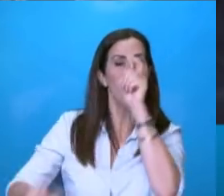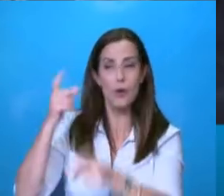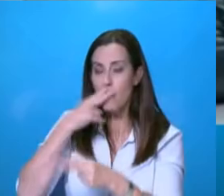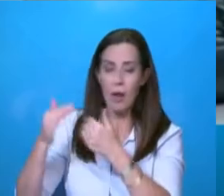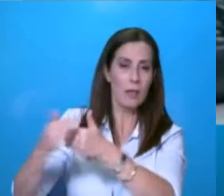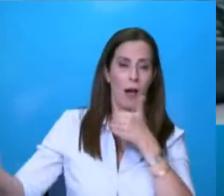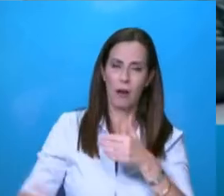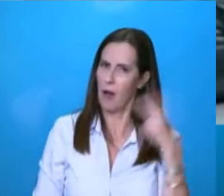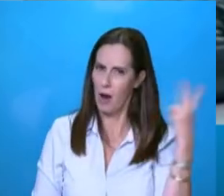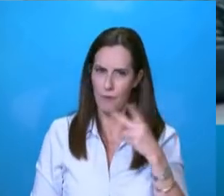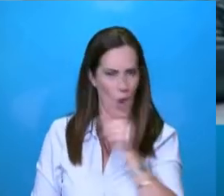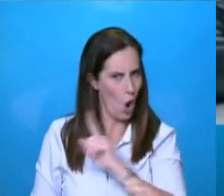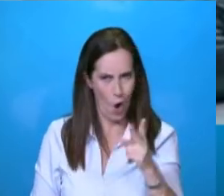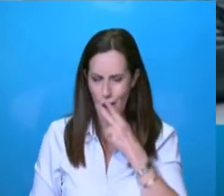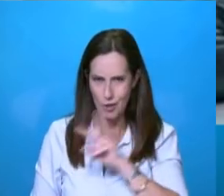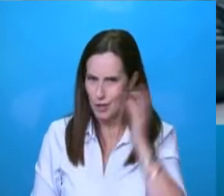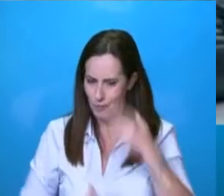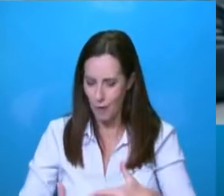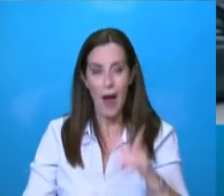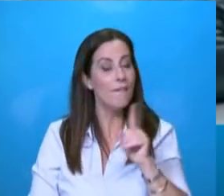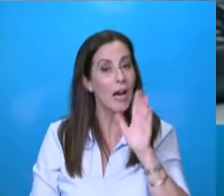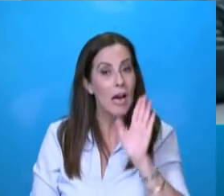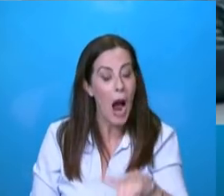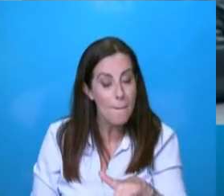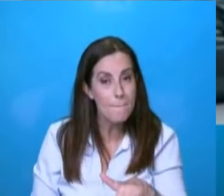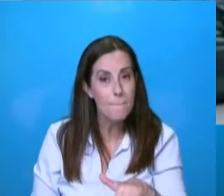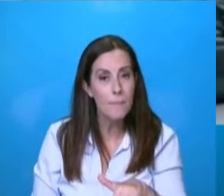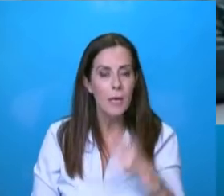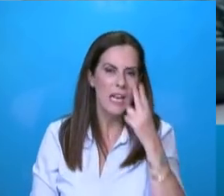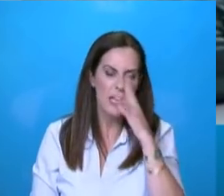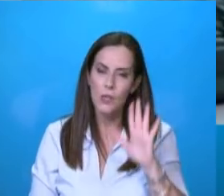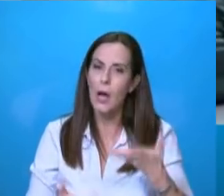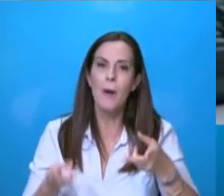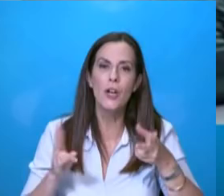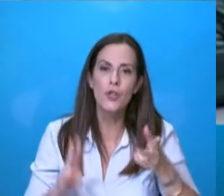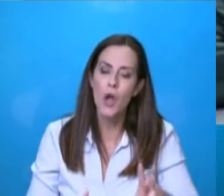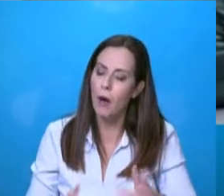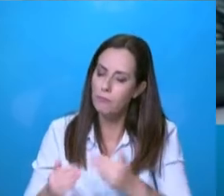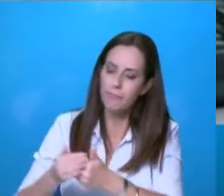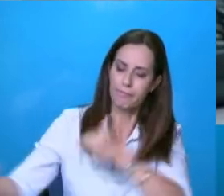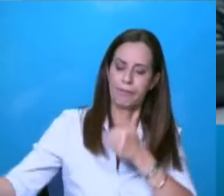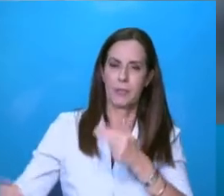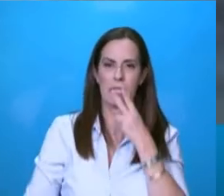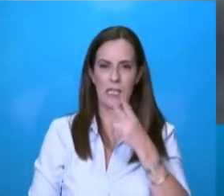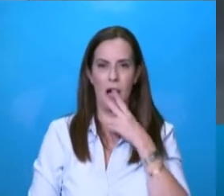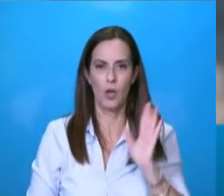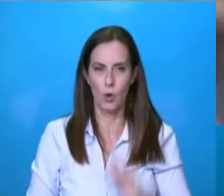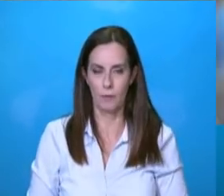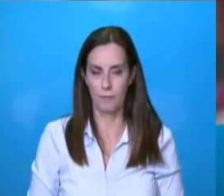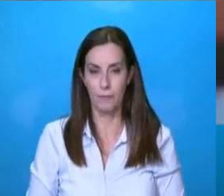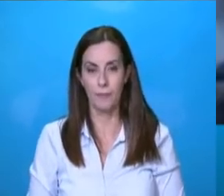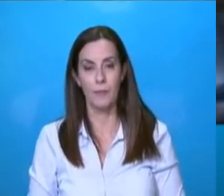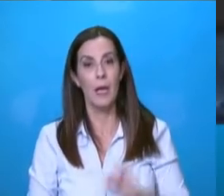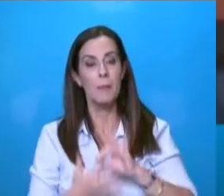שמעשנים, כמובן לא לעשן בעצמה, אבל גם לנסות ככל הניתן למזער את החשיפה לעישון סביבתי. במשרד